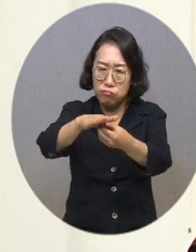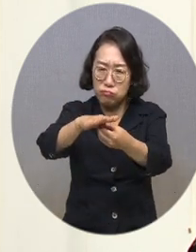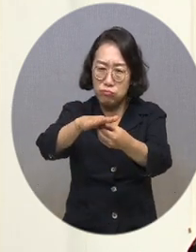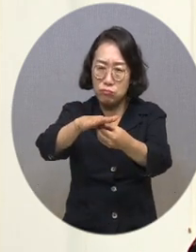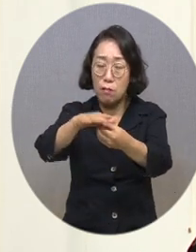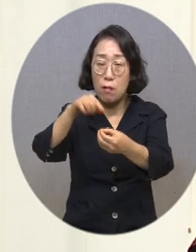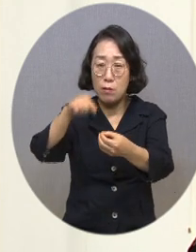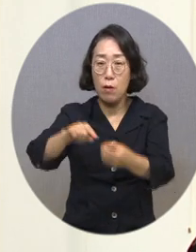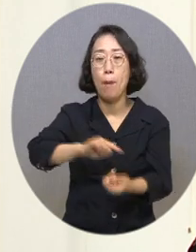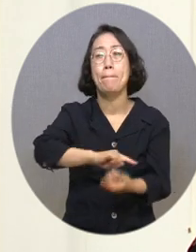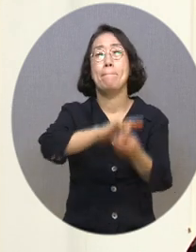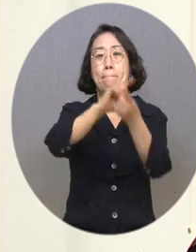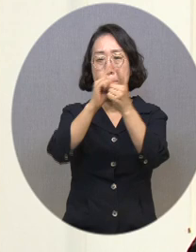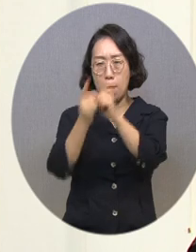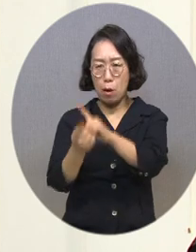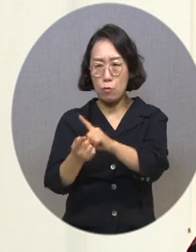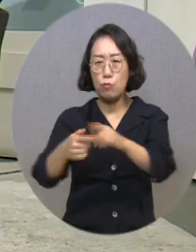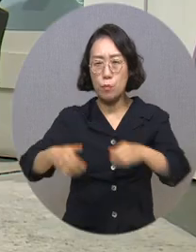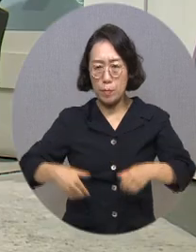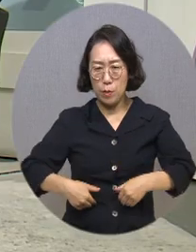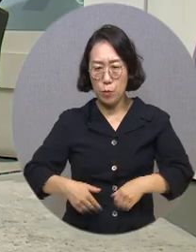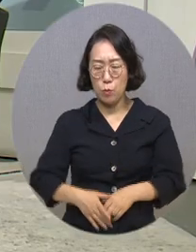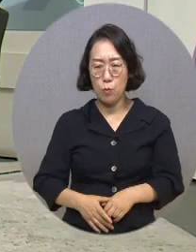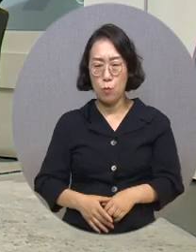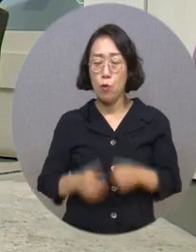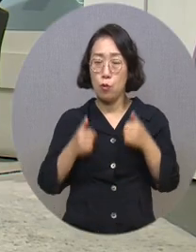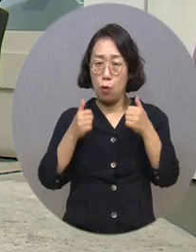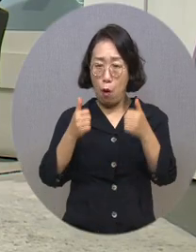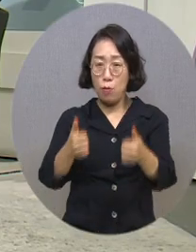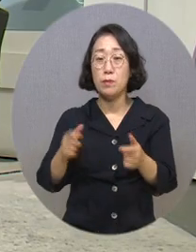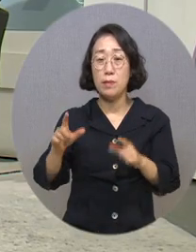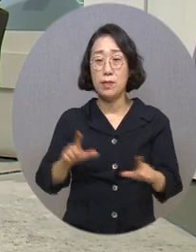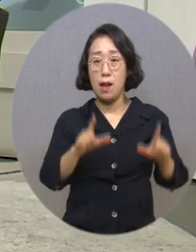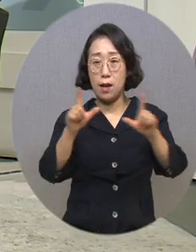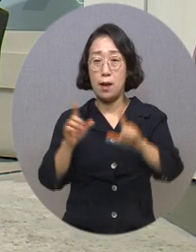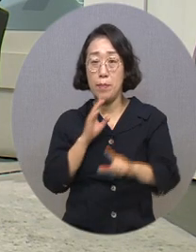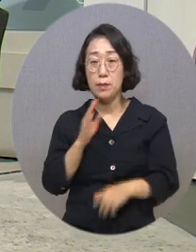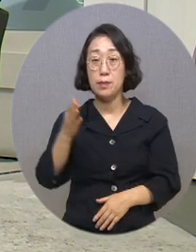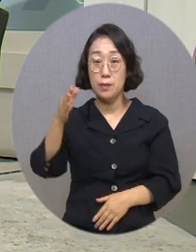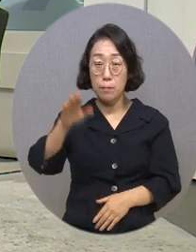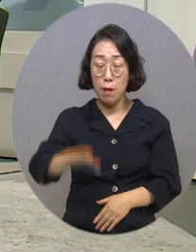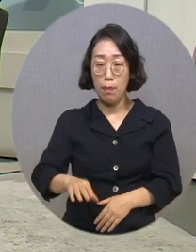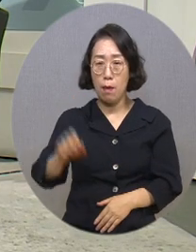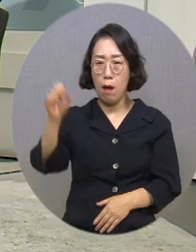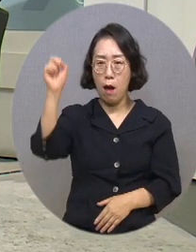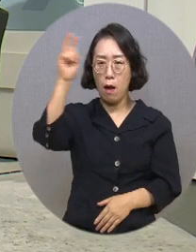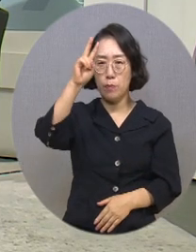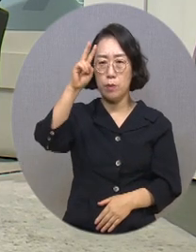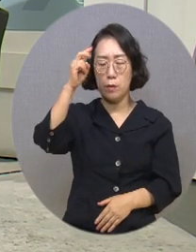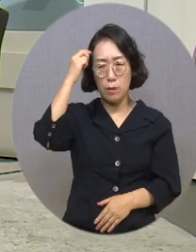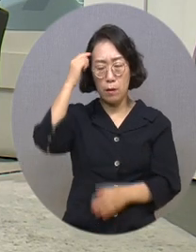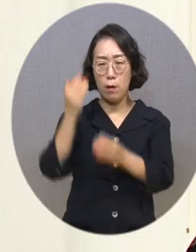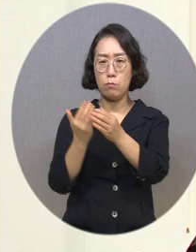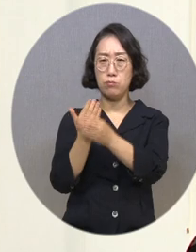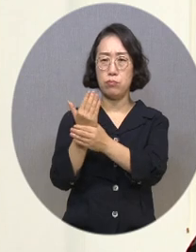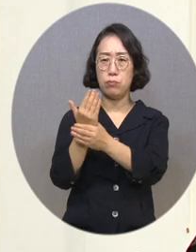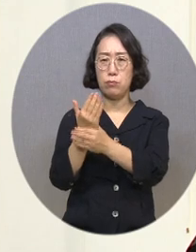되나? 그냥 잘 열심히 살았거든요. 정말 열심히 살고 있었는데 갑자기 문득 그런 생각이 드는